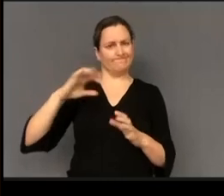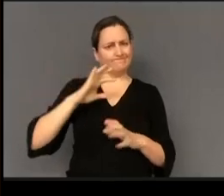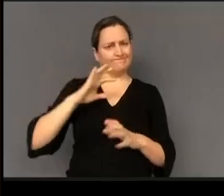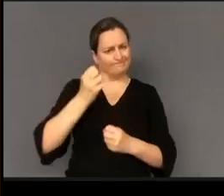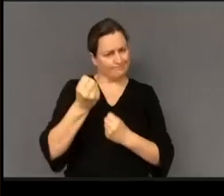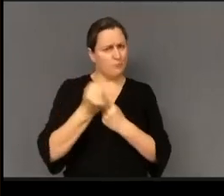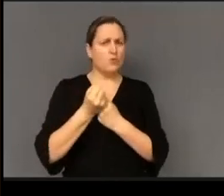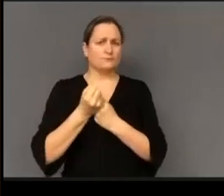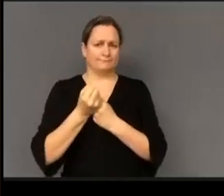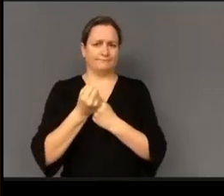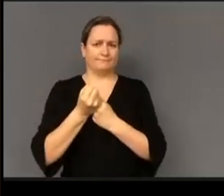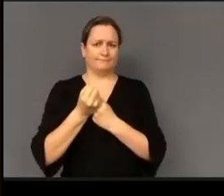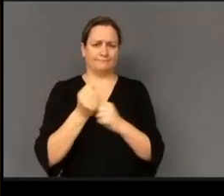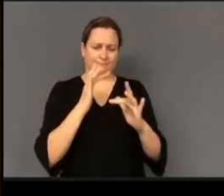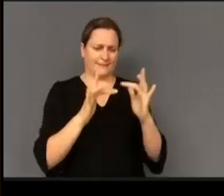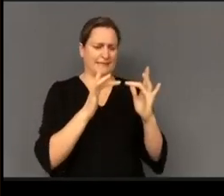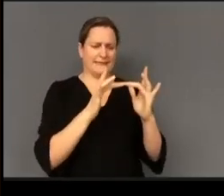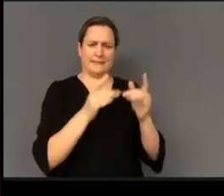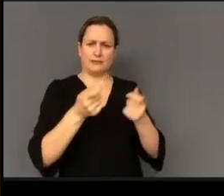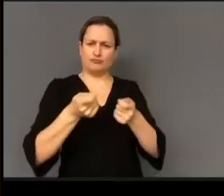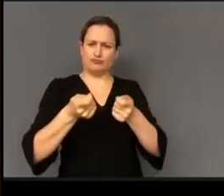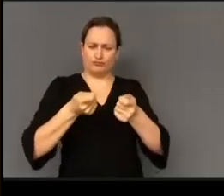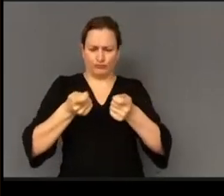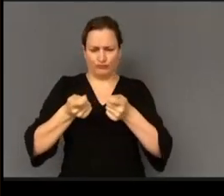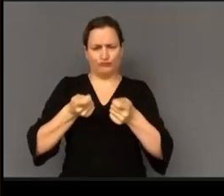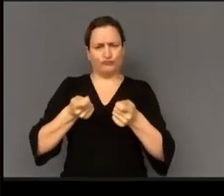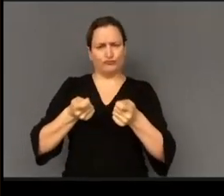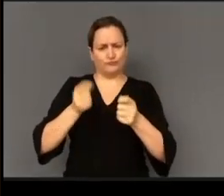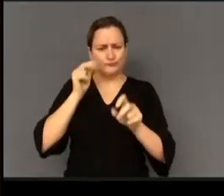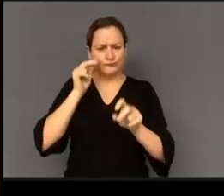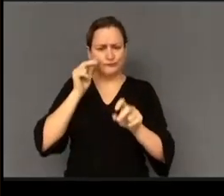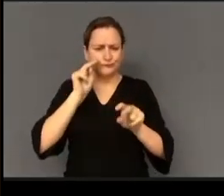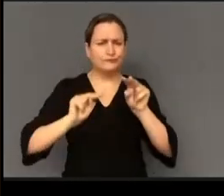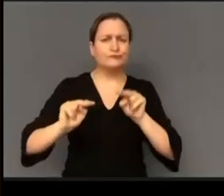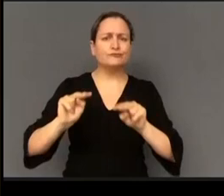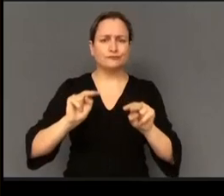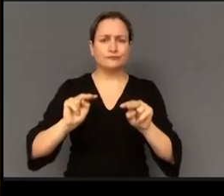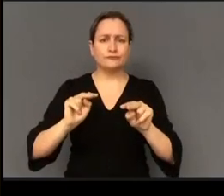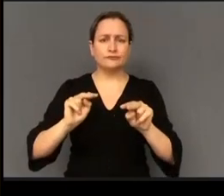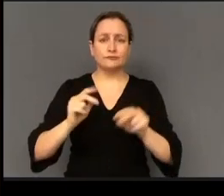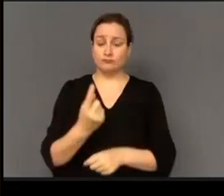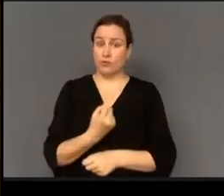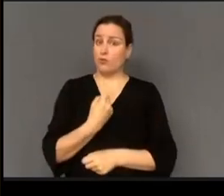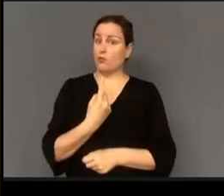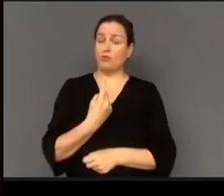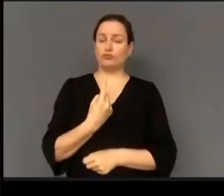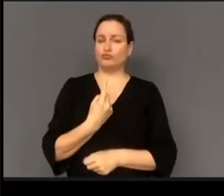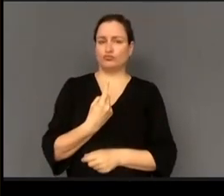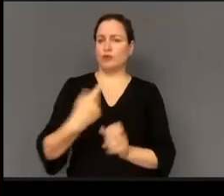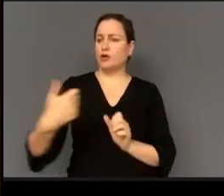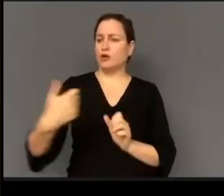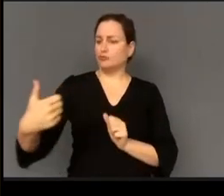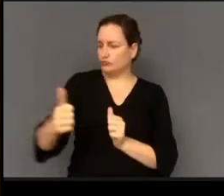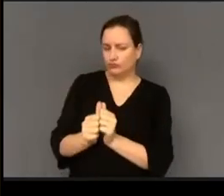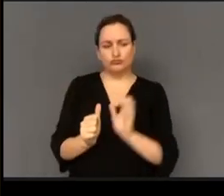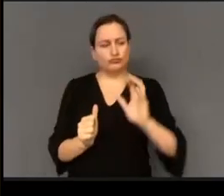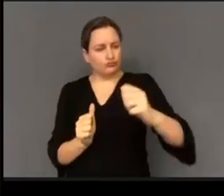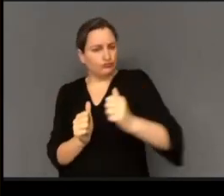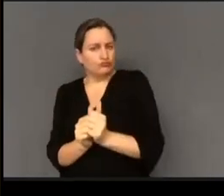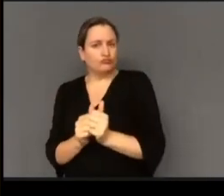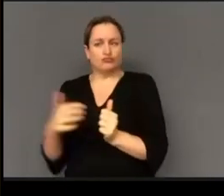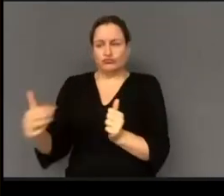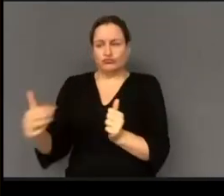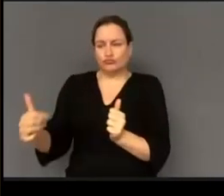引き続きコミットしてまりますえ最後になりますが開催